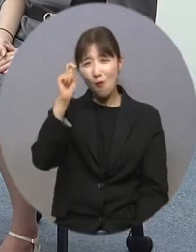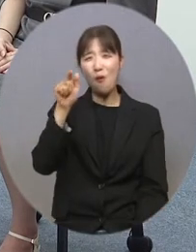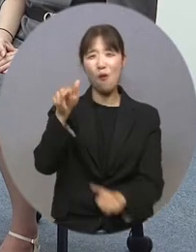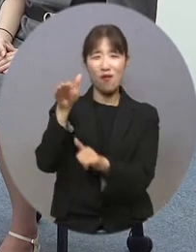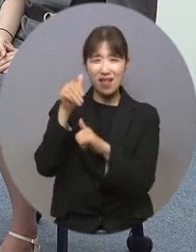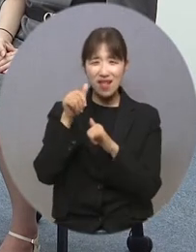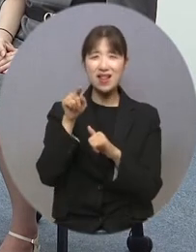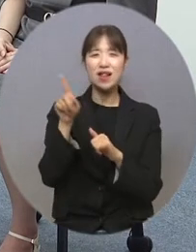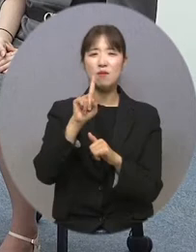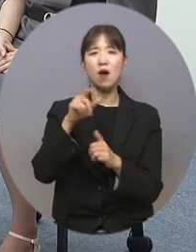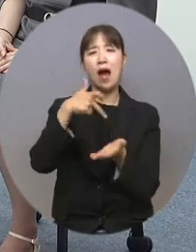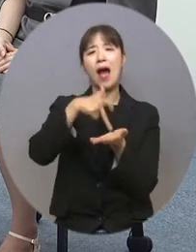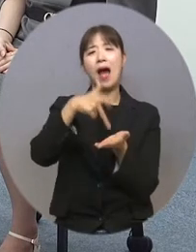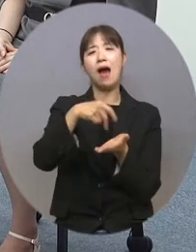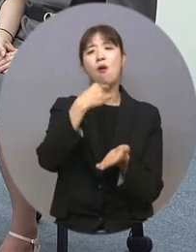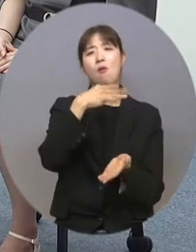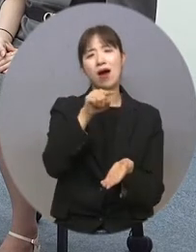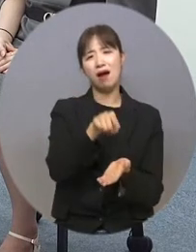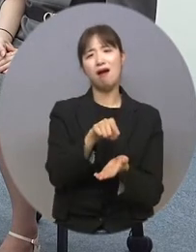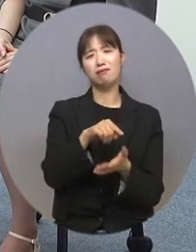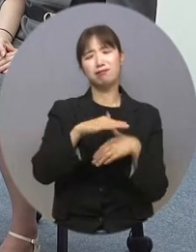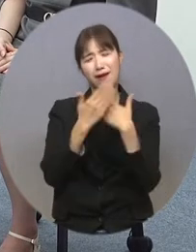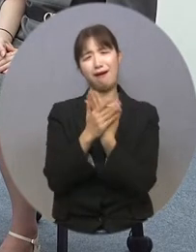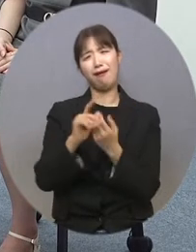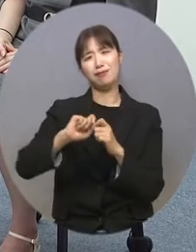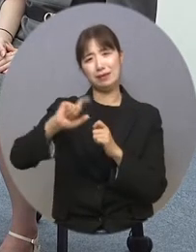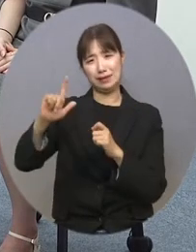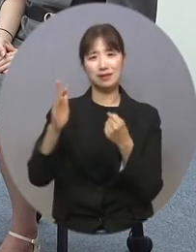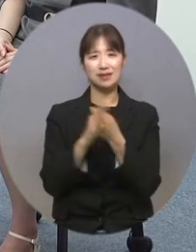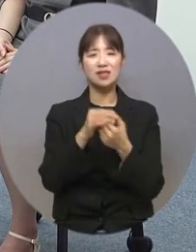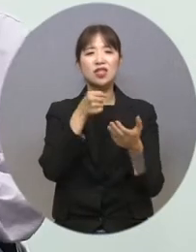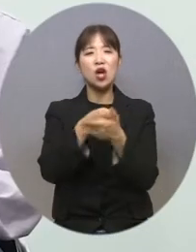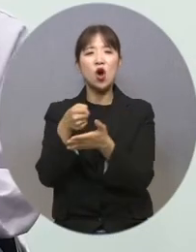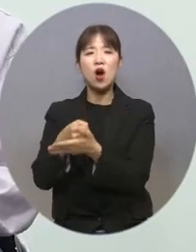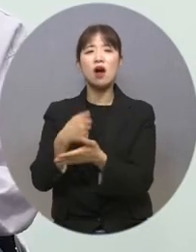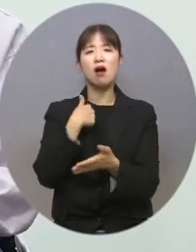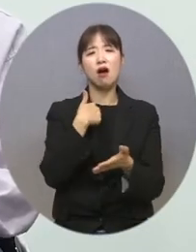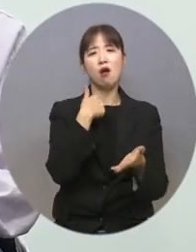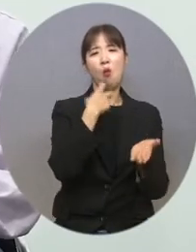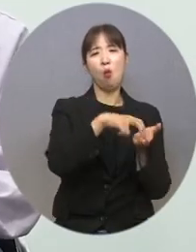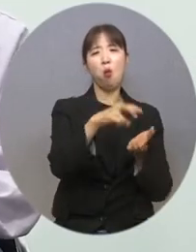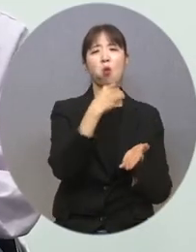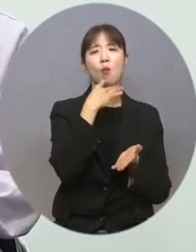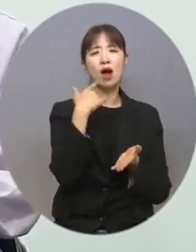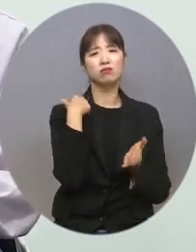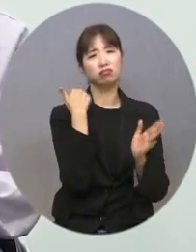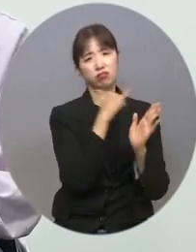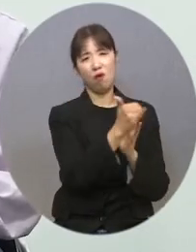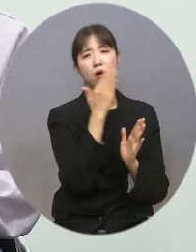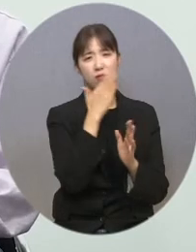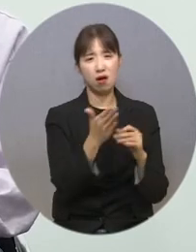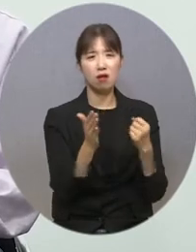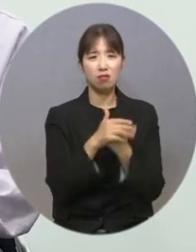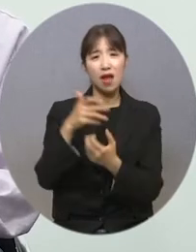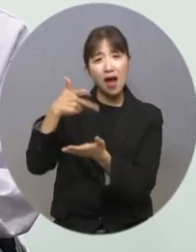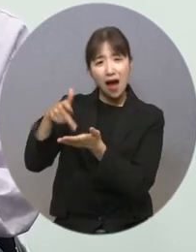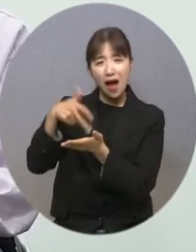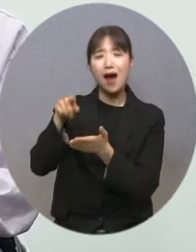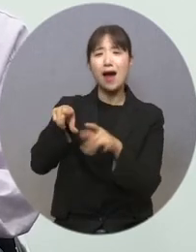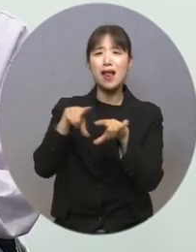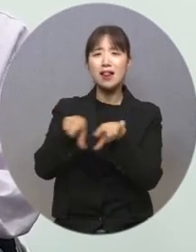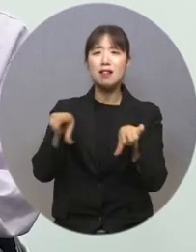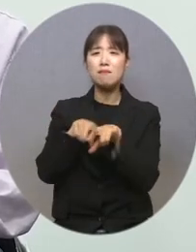타카오가 독과점이 그 파괴는 사용 인데 이제 정해진 코레 먼저 길을 전화를 해야 되고 받아보니까 극하고 같은데